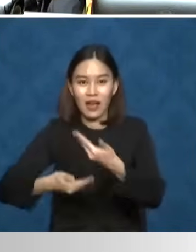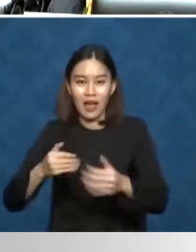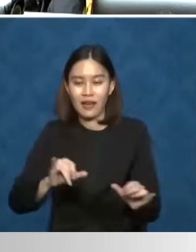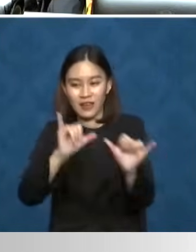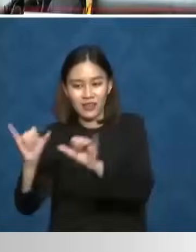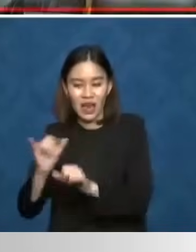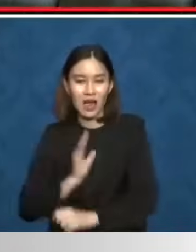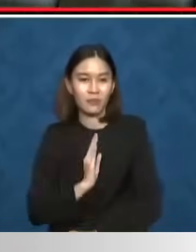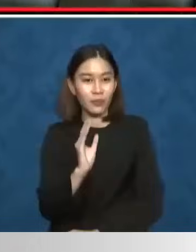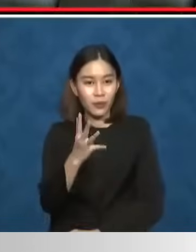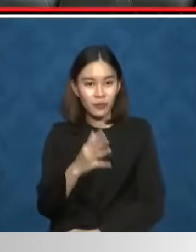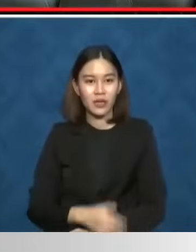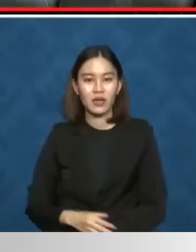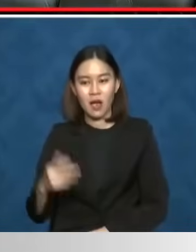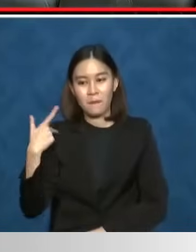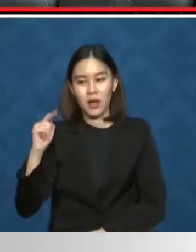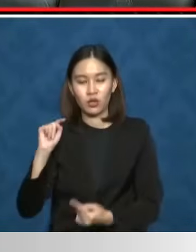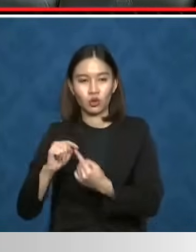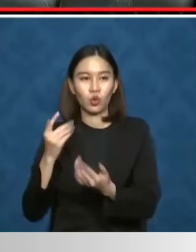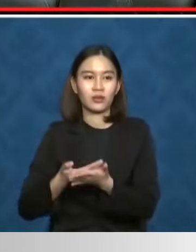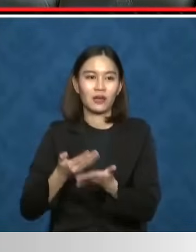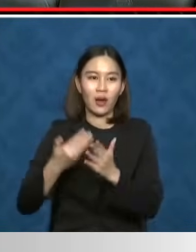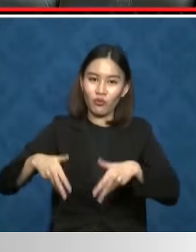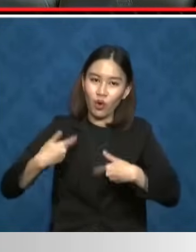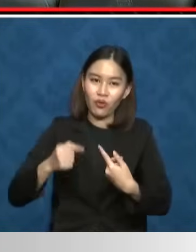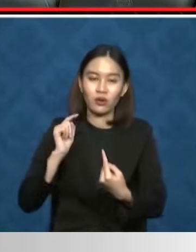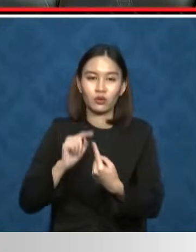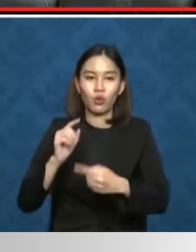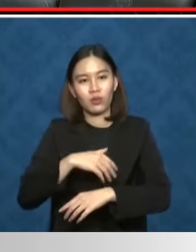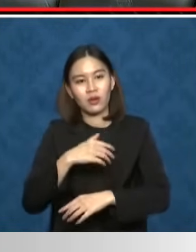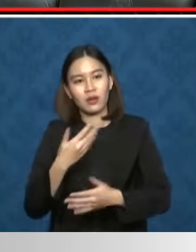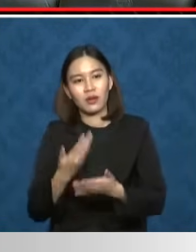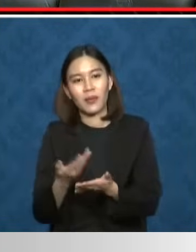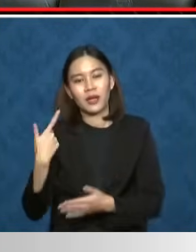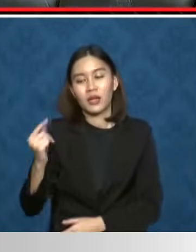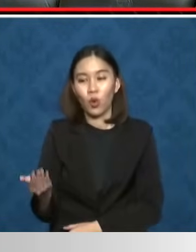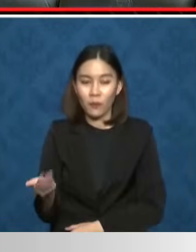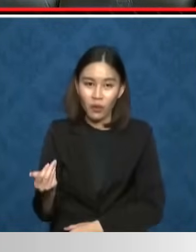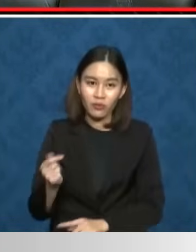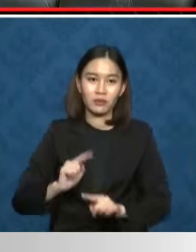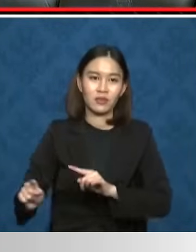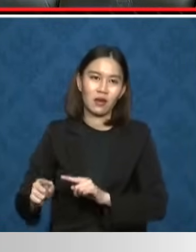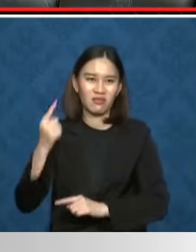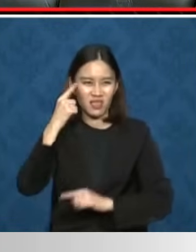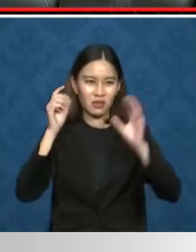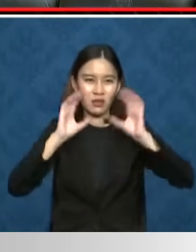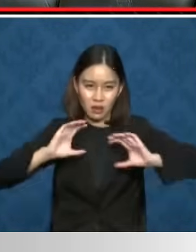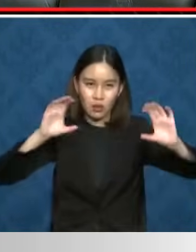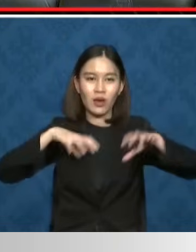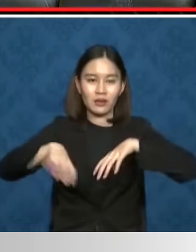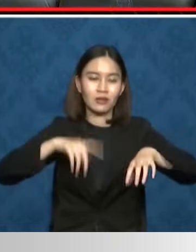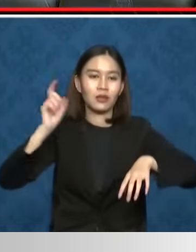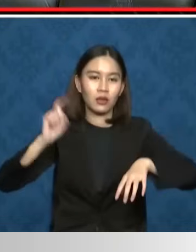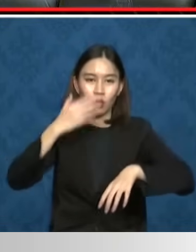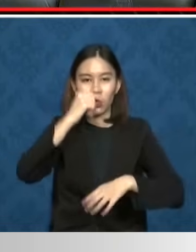งตั้งที่ไม่เป็นธรรมการหาประโยชน์จากเงินรายได้ค่าเข้าอุทยานและการเรียกรับผลประโยชน์ซึ่งผมคิดว่ารัฐบาลต้องเร่งจัดการครับ